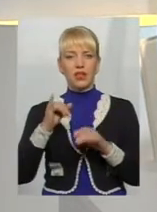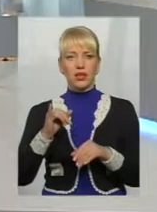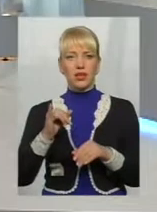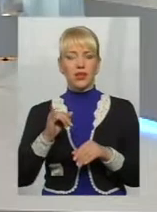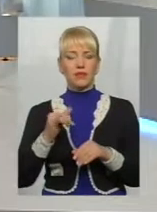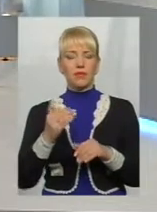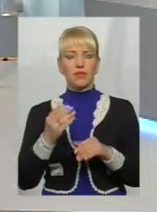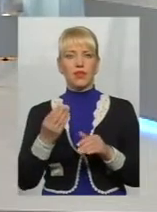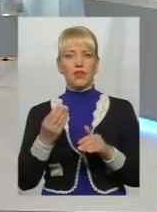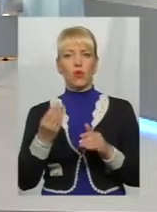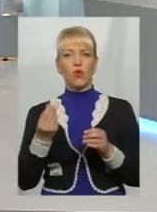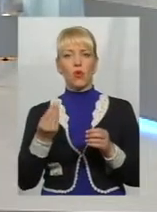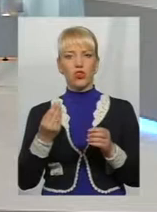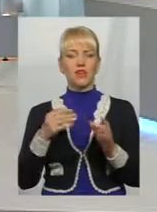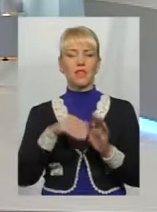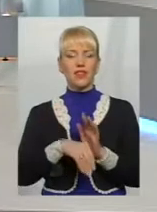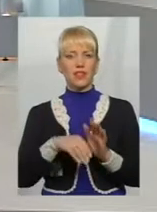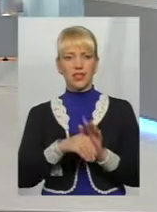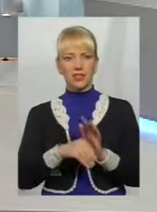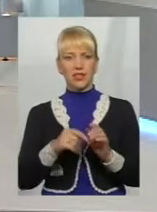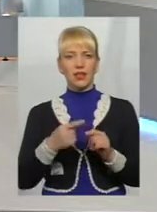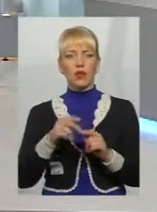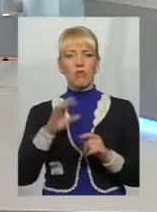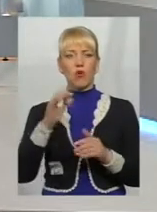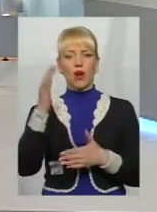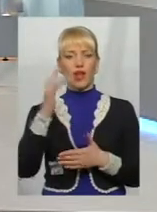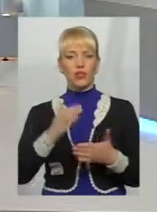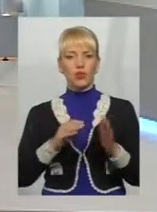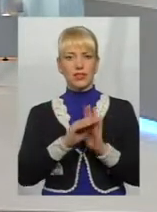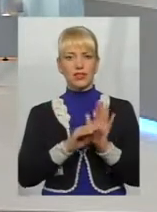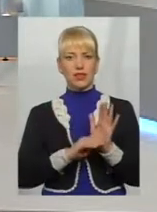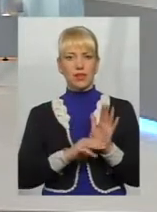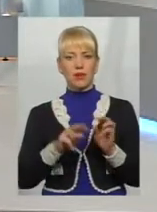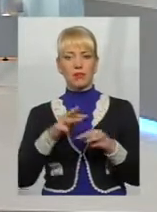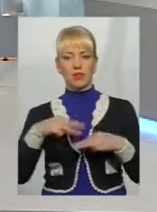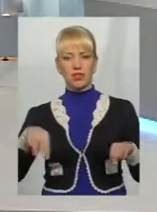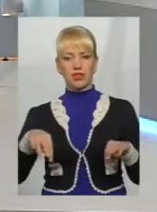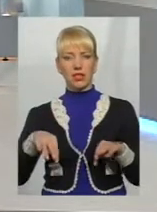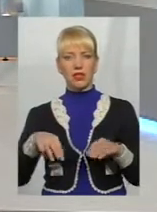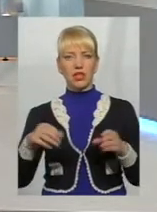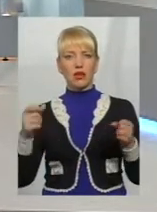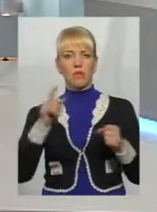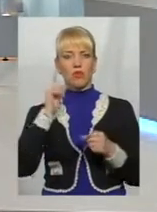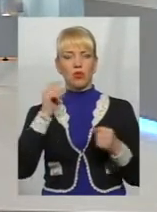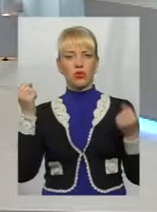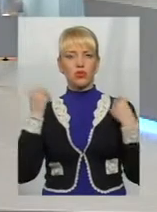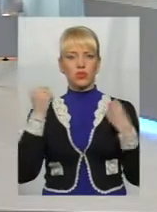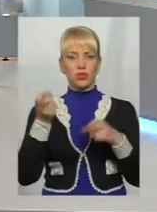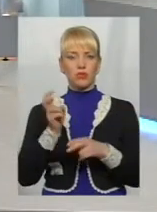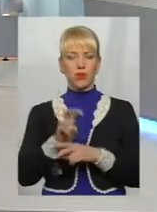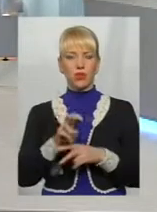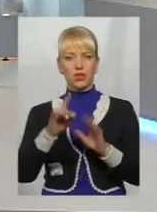виділяються під календарний план і по рейтинговій системі. Значить, з Міністерства молоді та спорту приходять